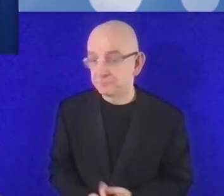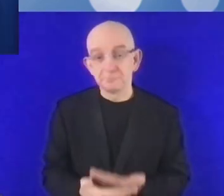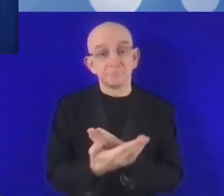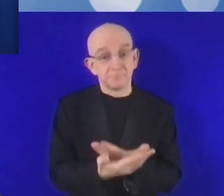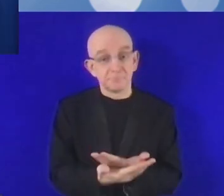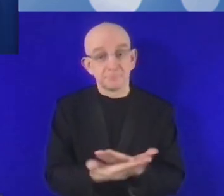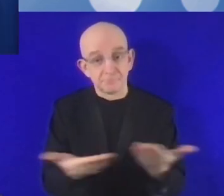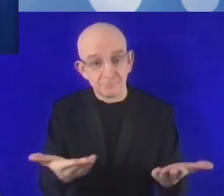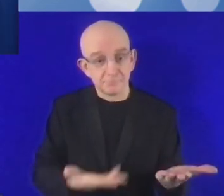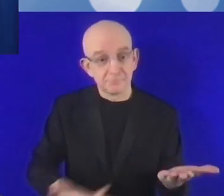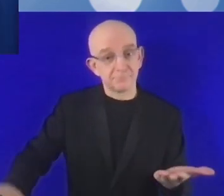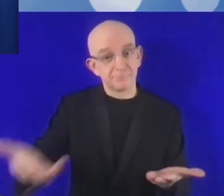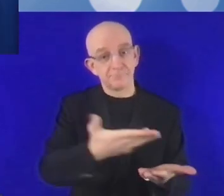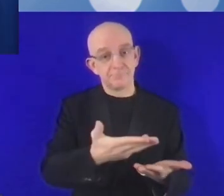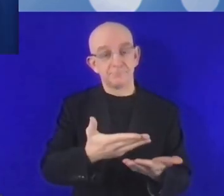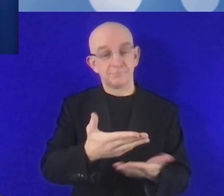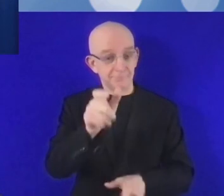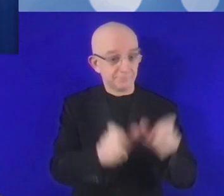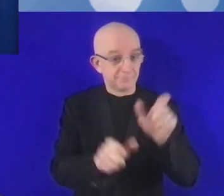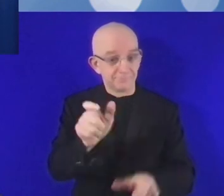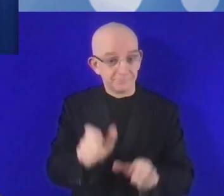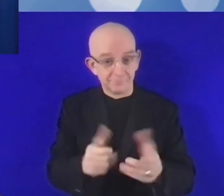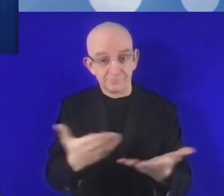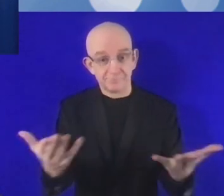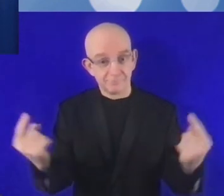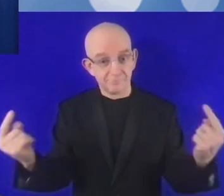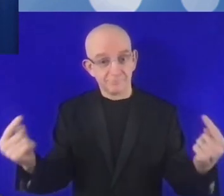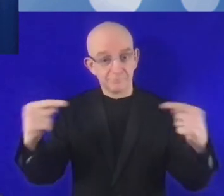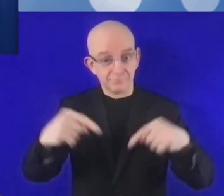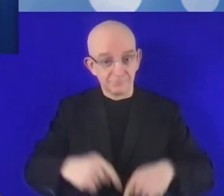女士们、先生们，尊敬的